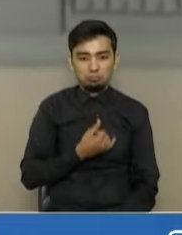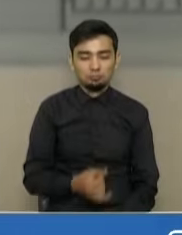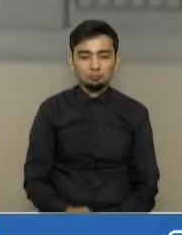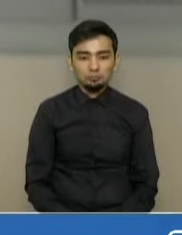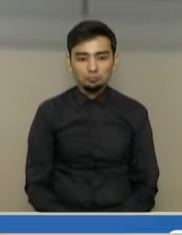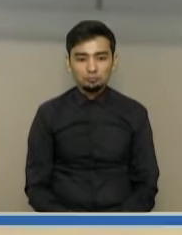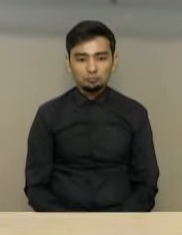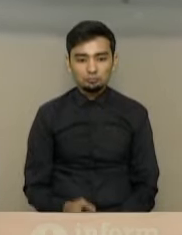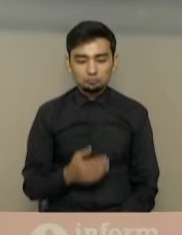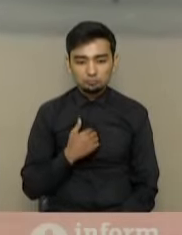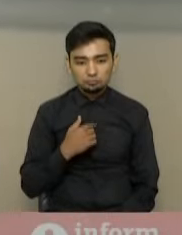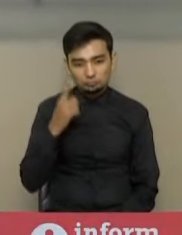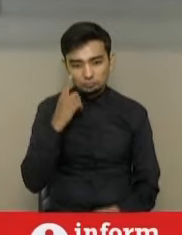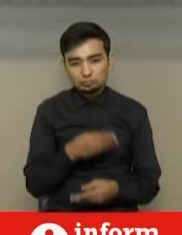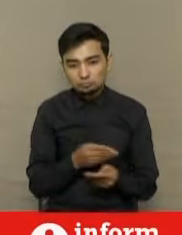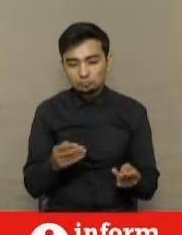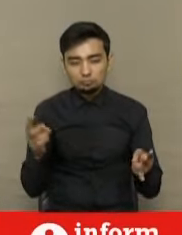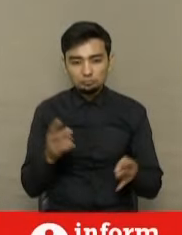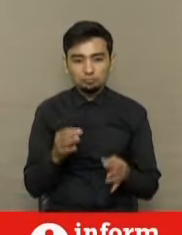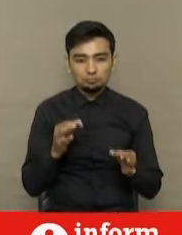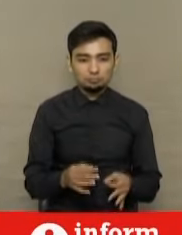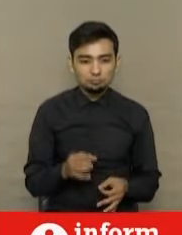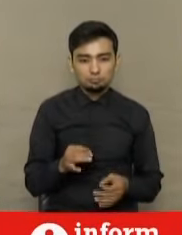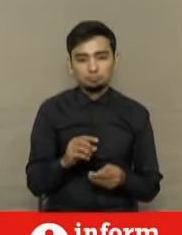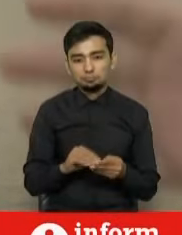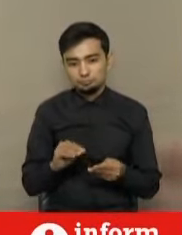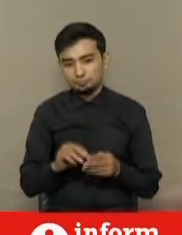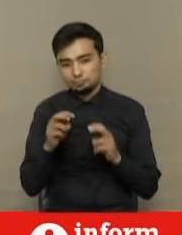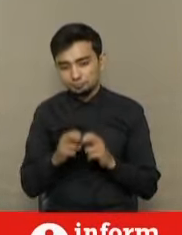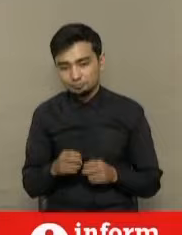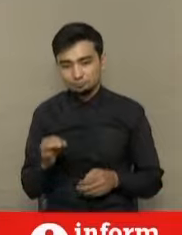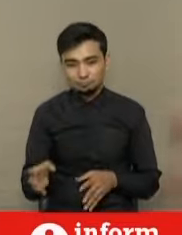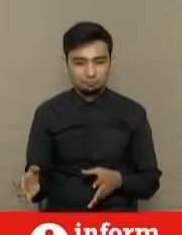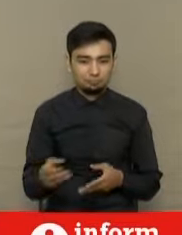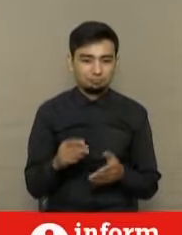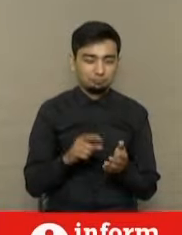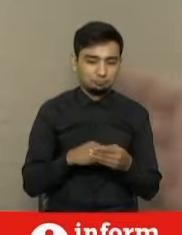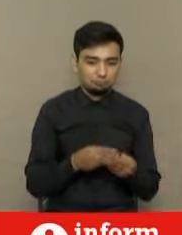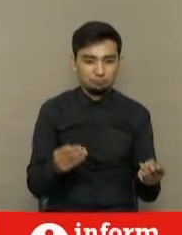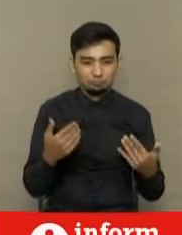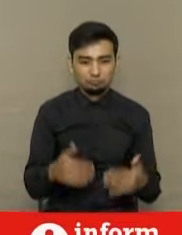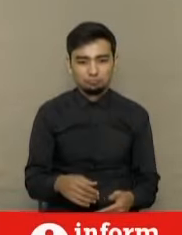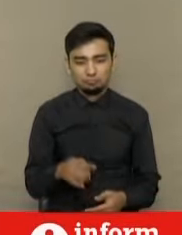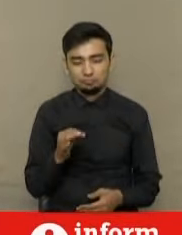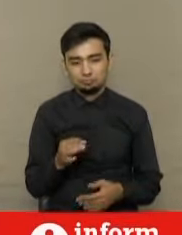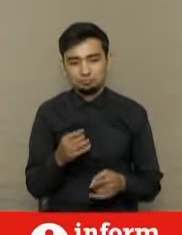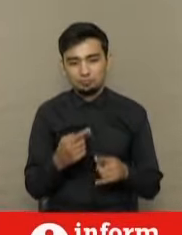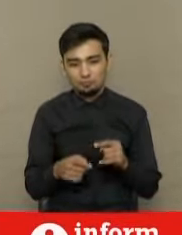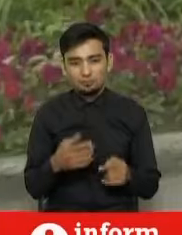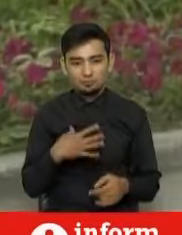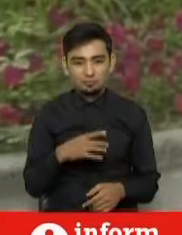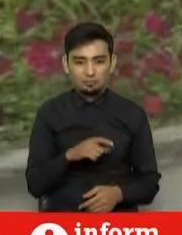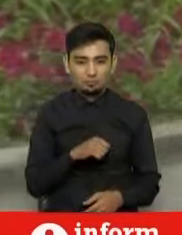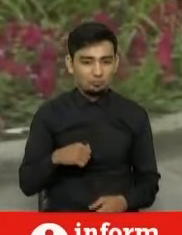дұрыс деп ойлаймын, қазір халықтың жағдайына қарағанда. Қайда жаратса да өзі білсін, берген берісі болды ғой. Денсаулығына жарата ма, тағы басқа. Өзі біледі